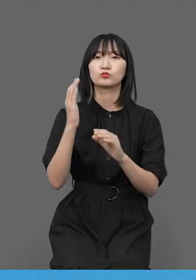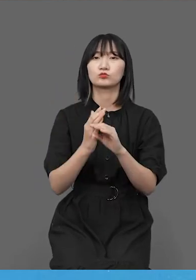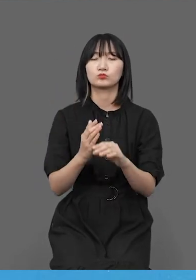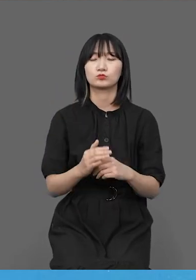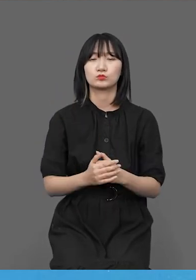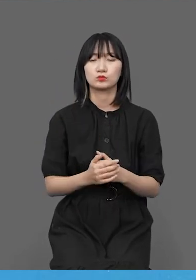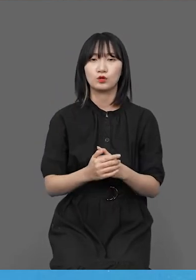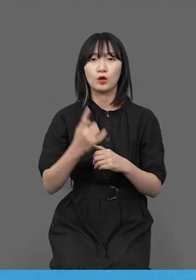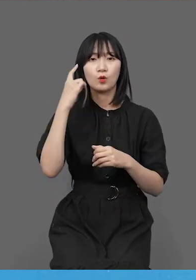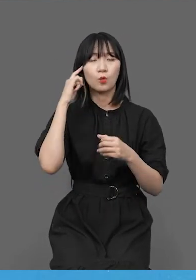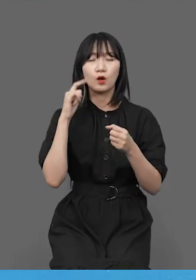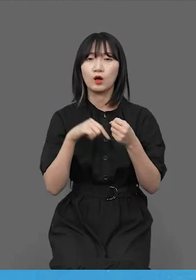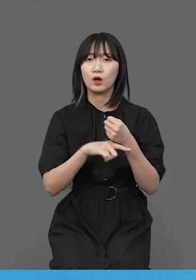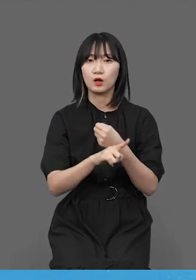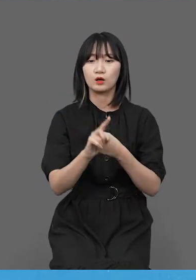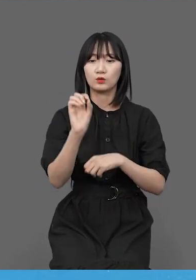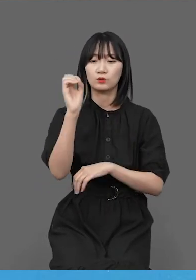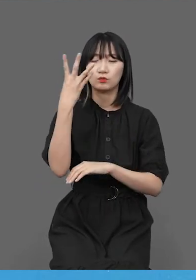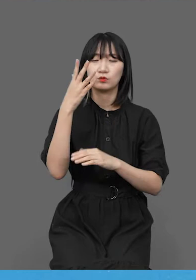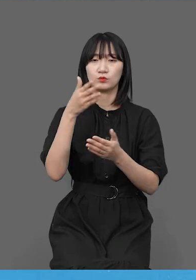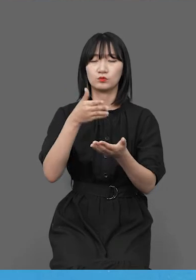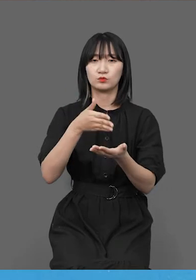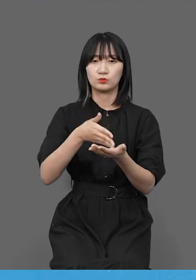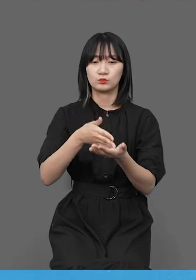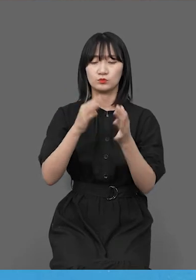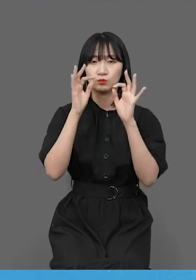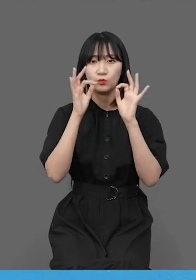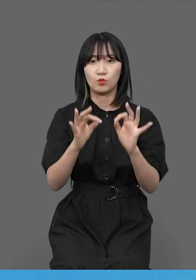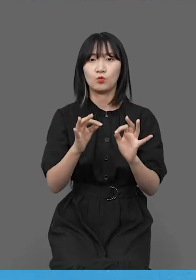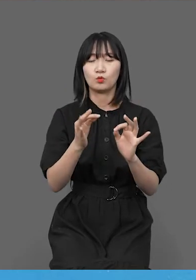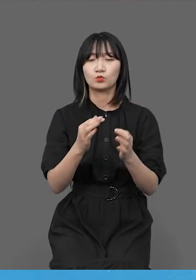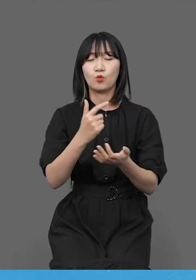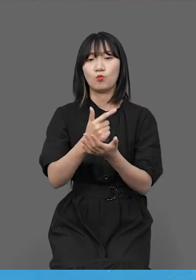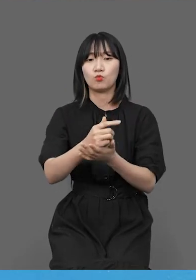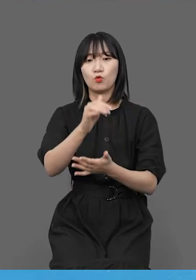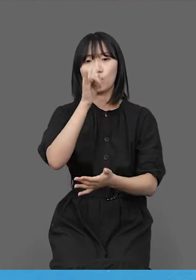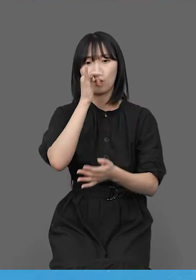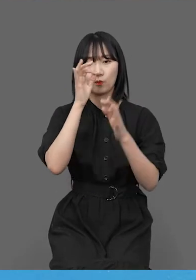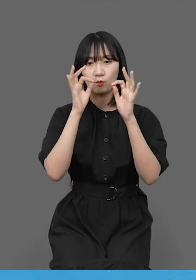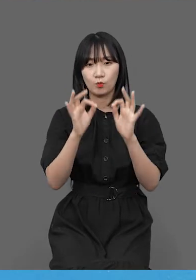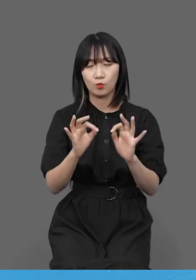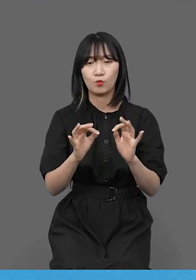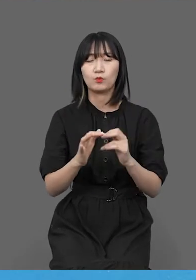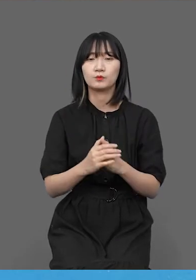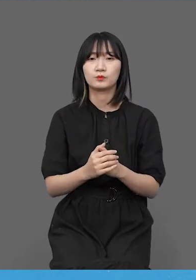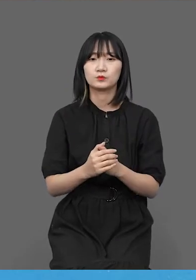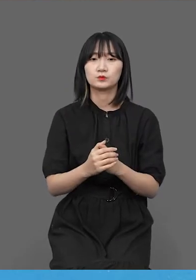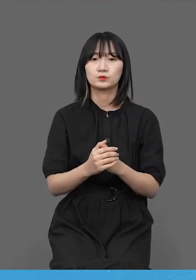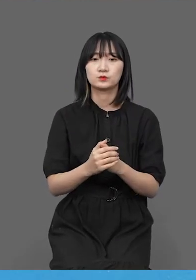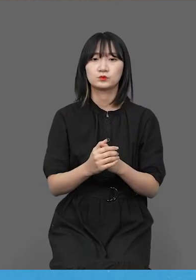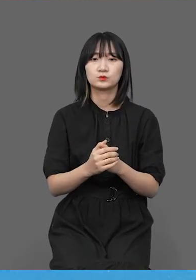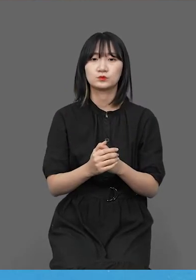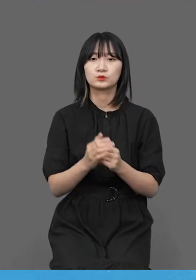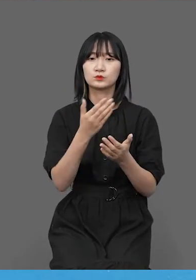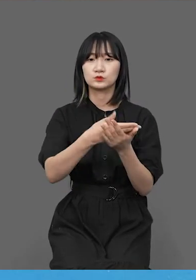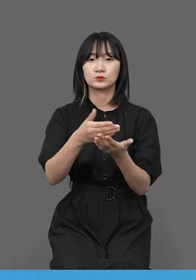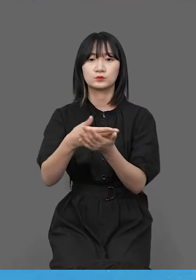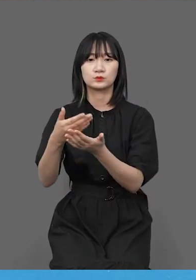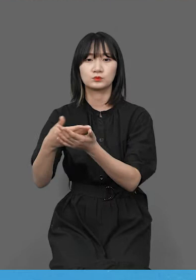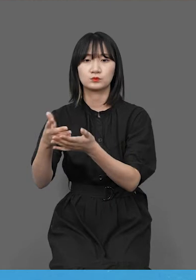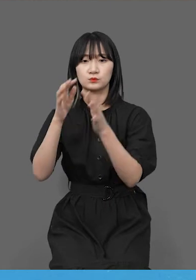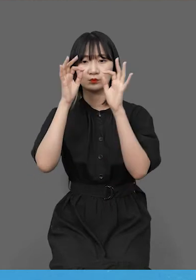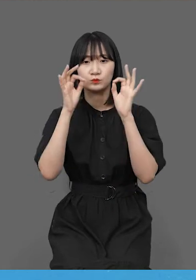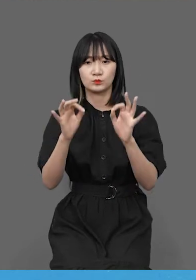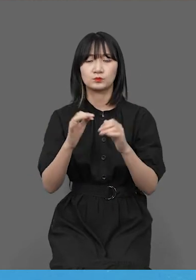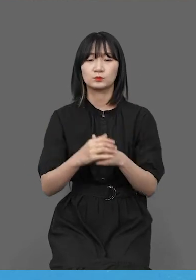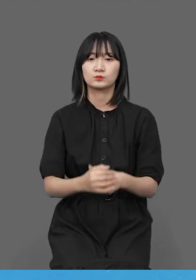이분이 사이언스에 발표한 논문 하나만 볼까요? 그 논문에서 이분이 제시한 그림 그대로